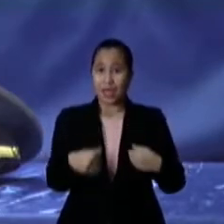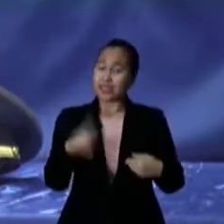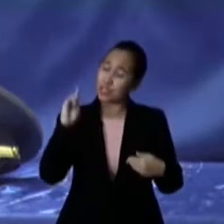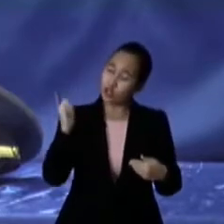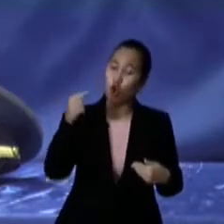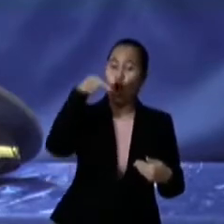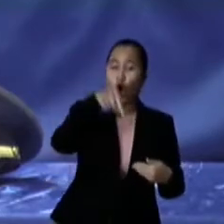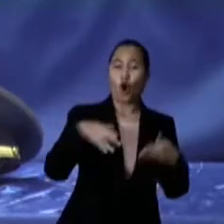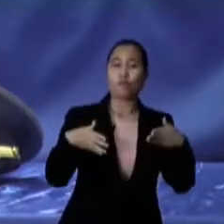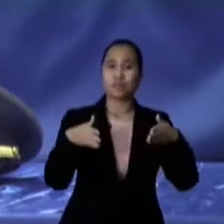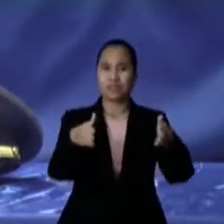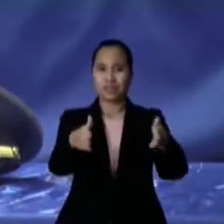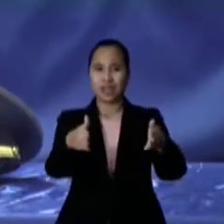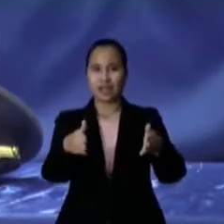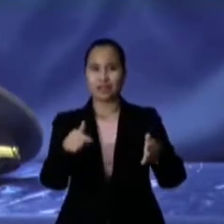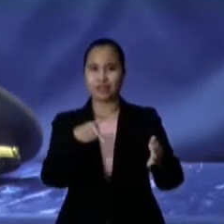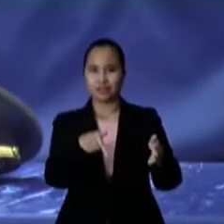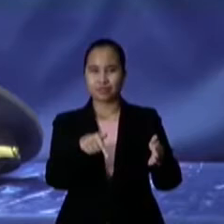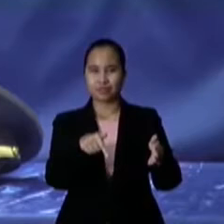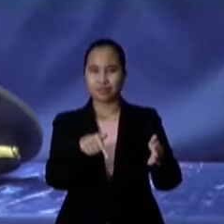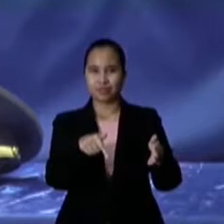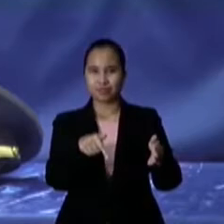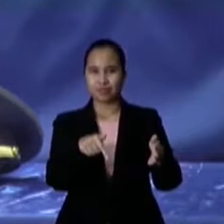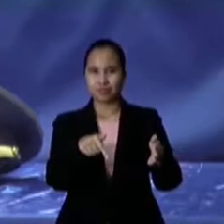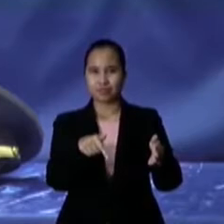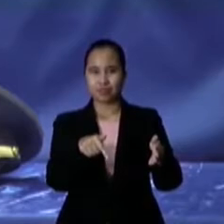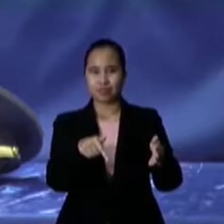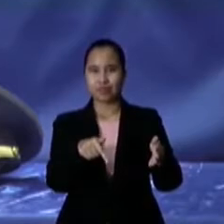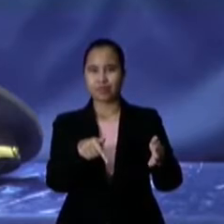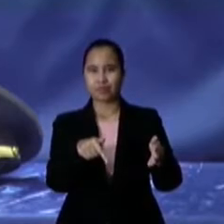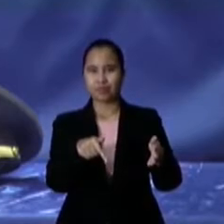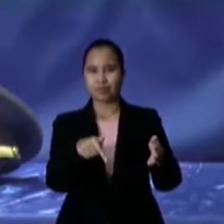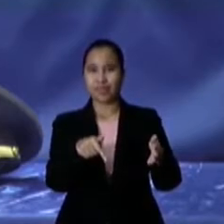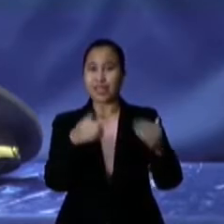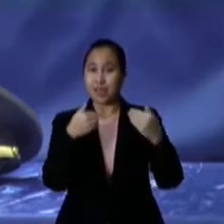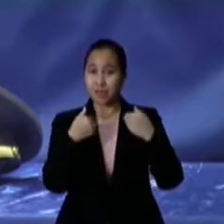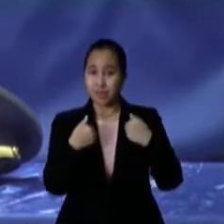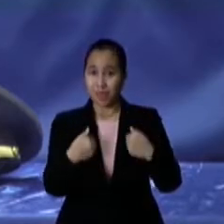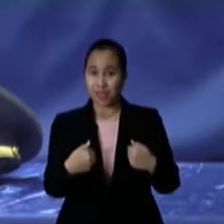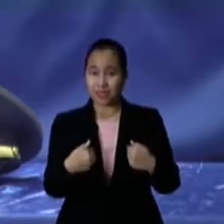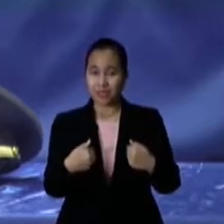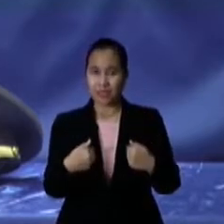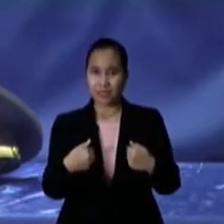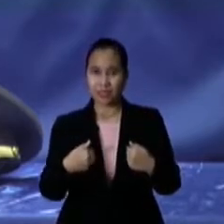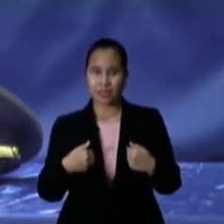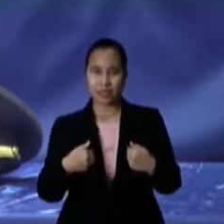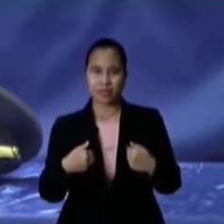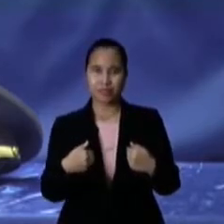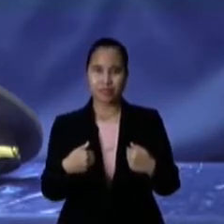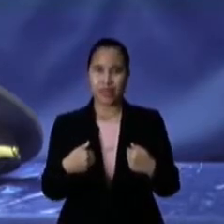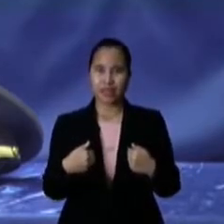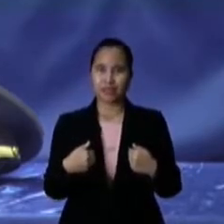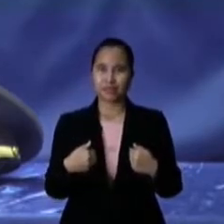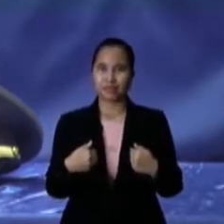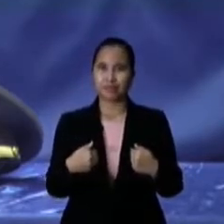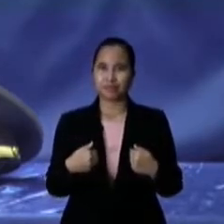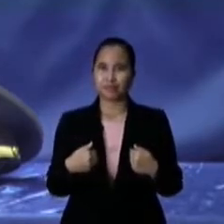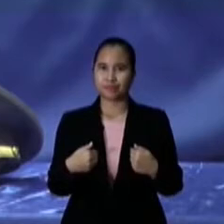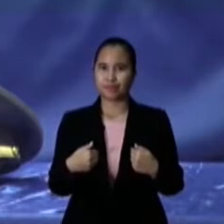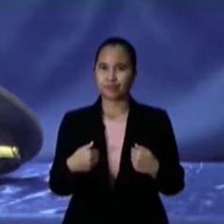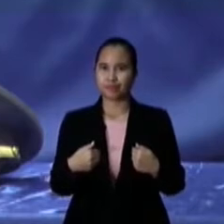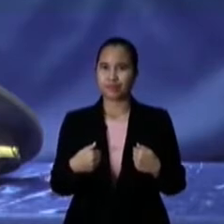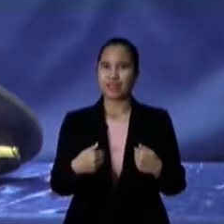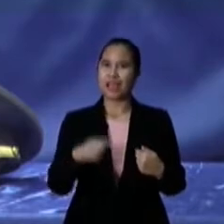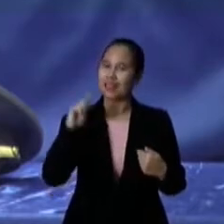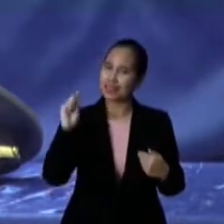ik wil bijna zeggen zonder pardon, worden opgebracht. Maar we zullen minder tolerant zijn tegen mensen